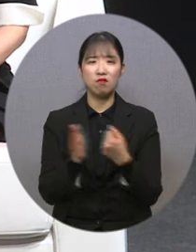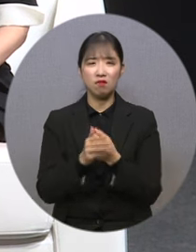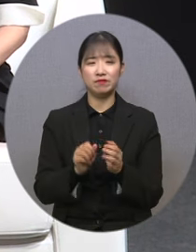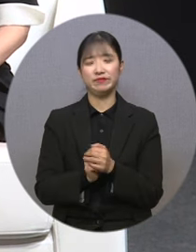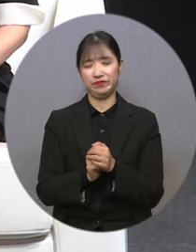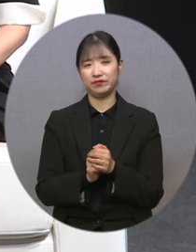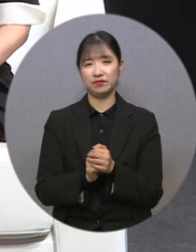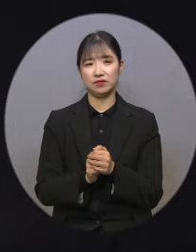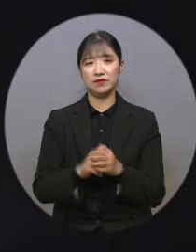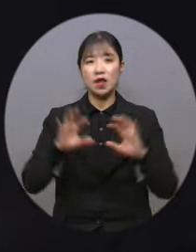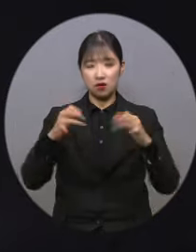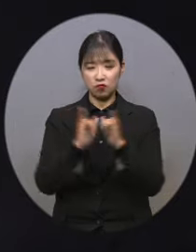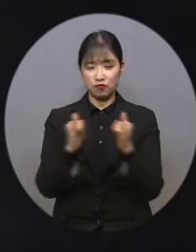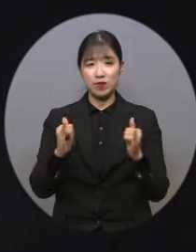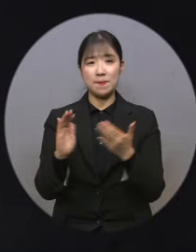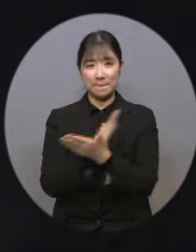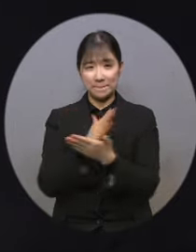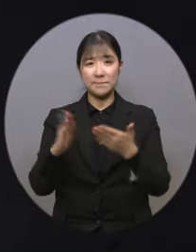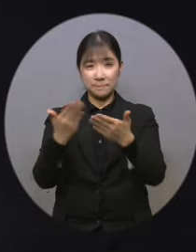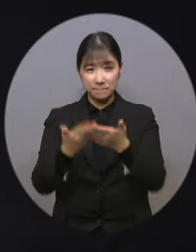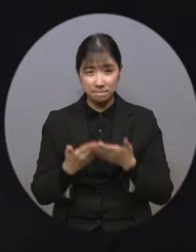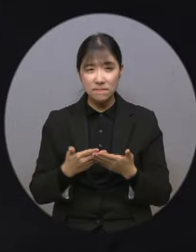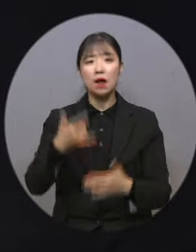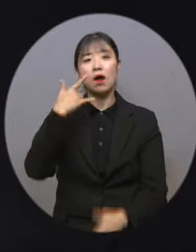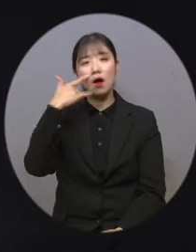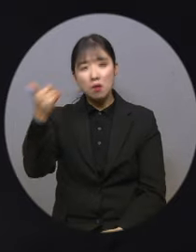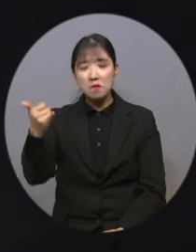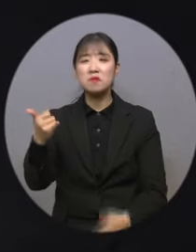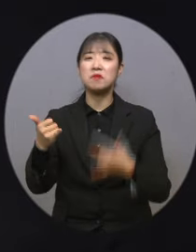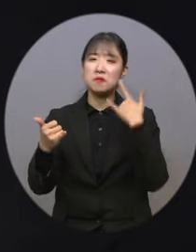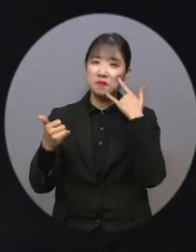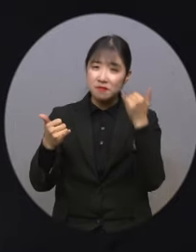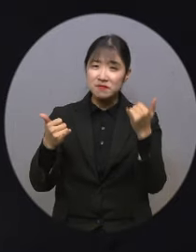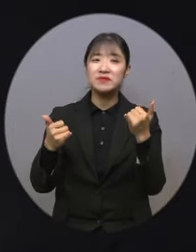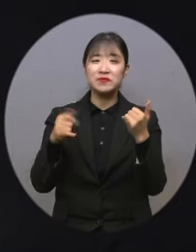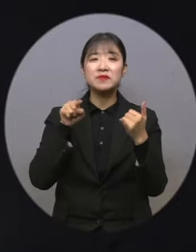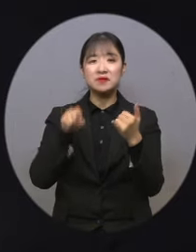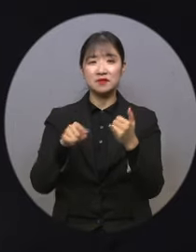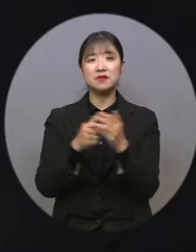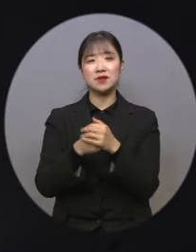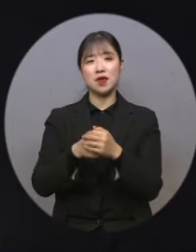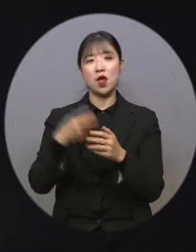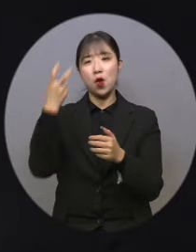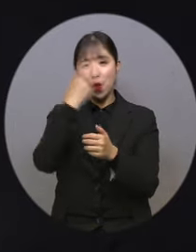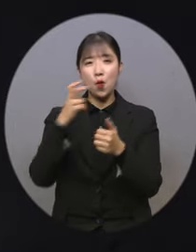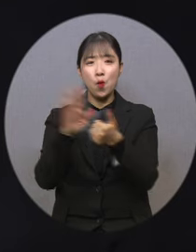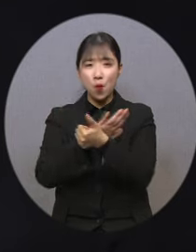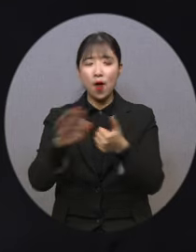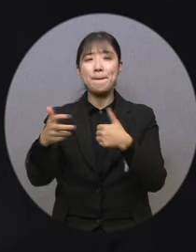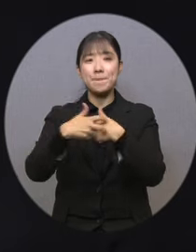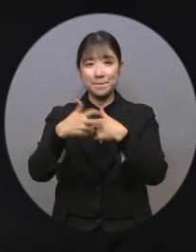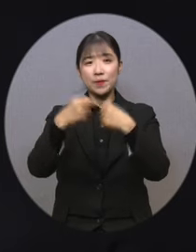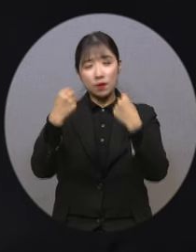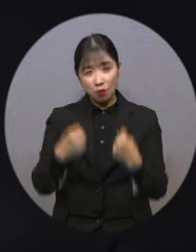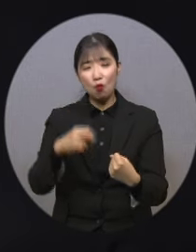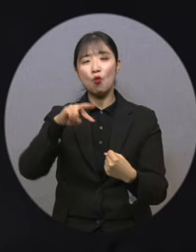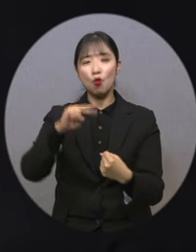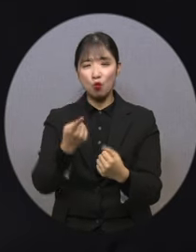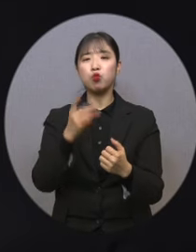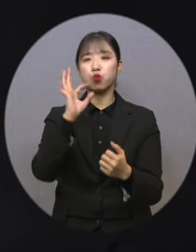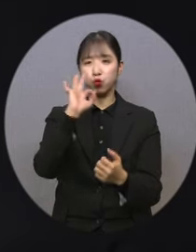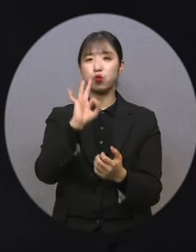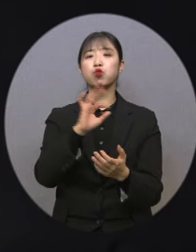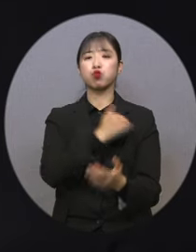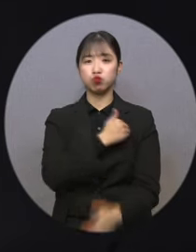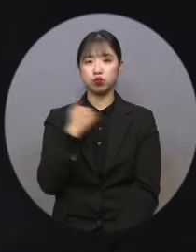나오면 어머니 아버지 장인 장모가 요양 병원에 있어도 돈이 남아요 그렇죠